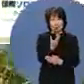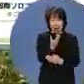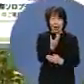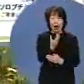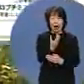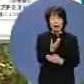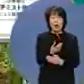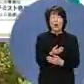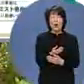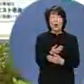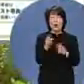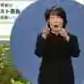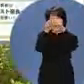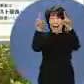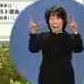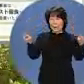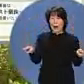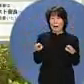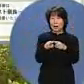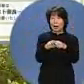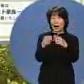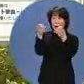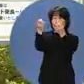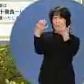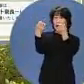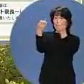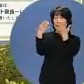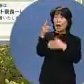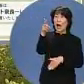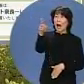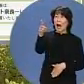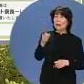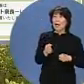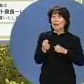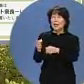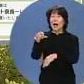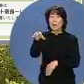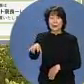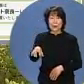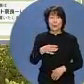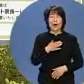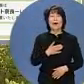もいち早く避難場所を見つけることができます。